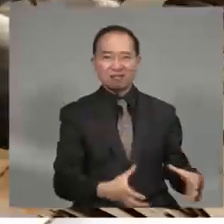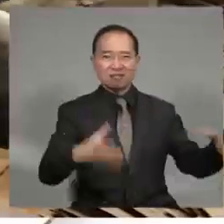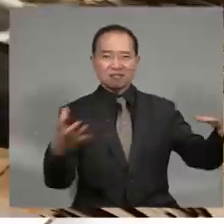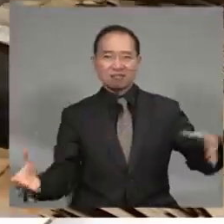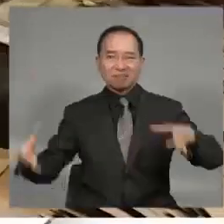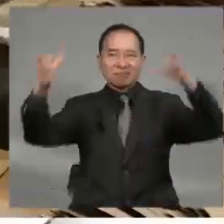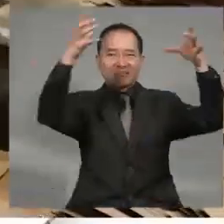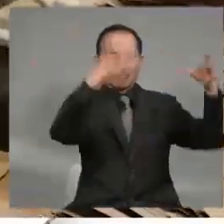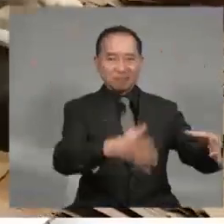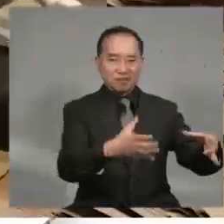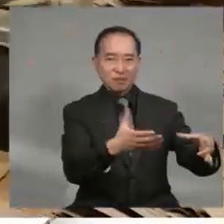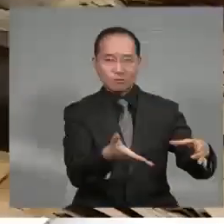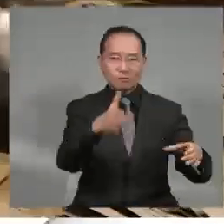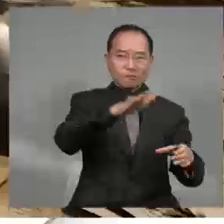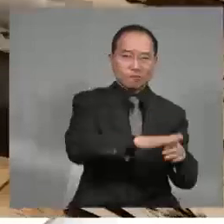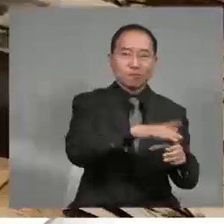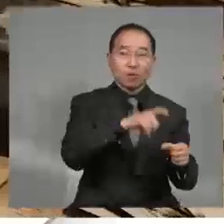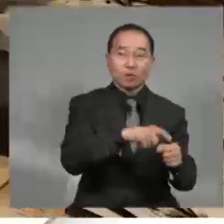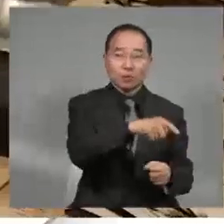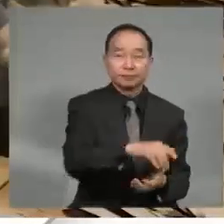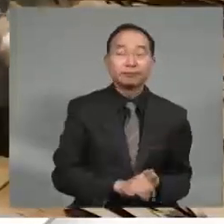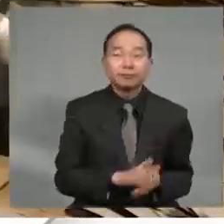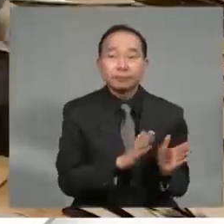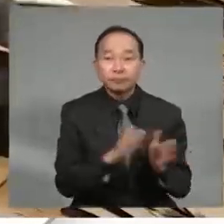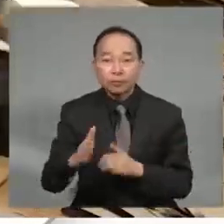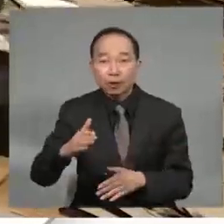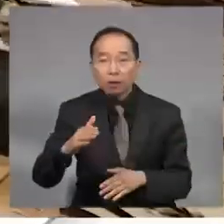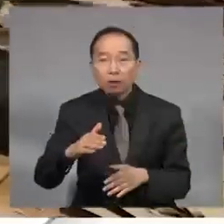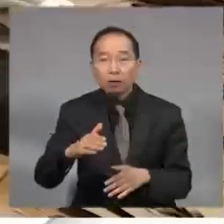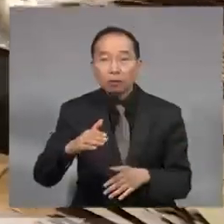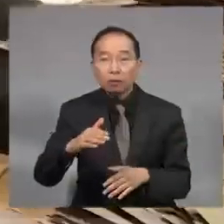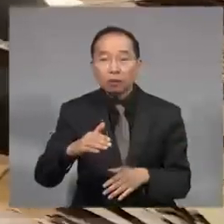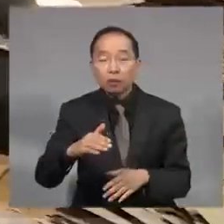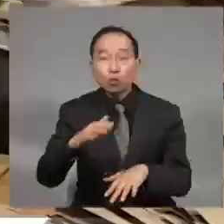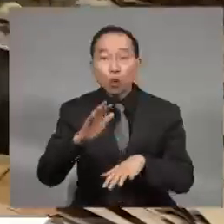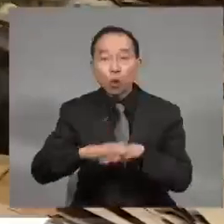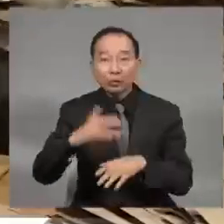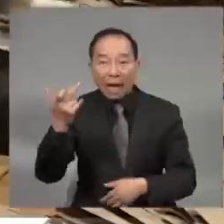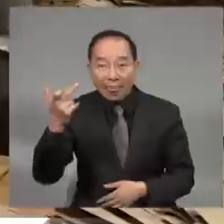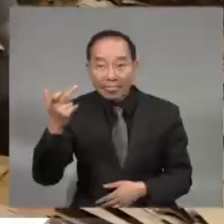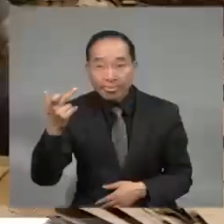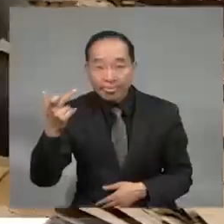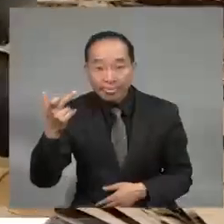충남 논산입니다. 이곳도 네, 이제는 아예 자리 잡고 네. 네, 꼼꼼하게 지금